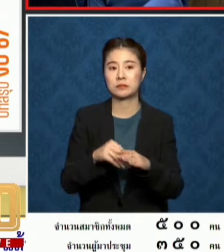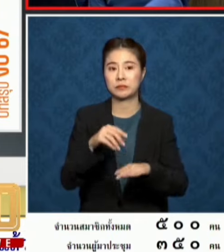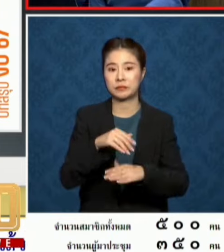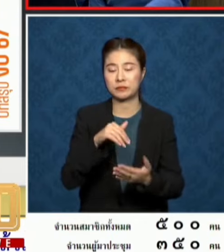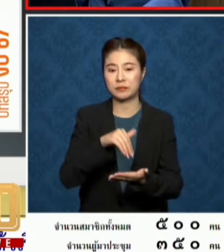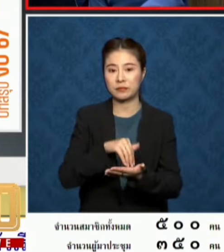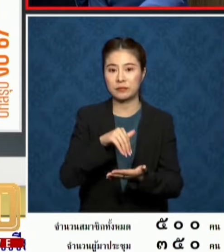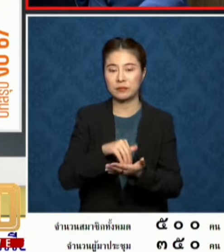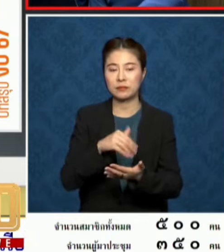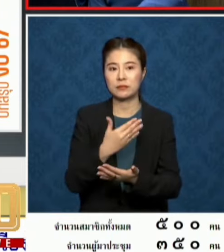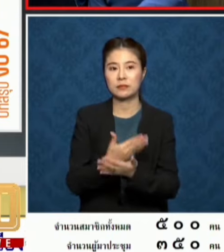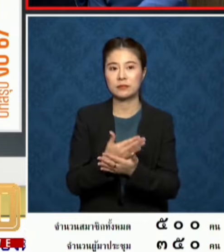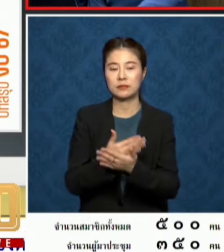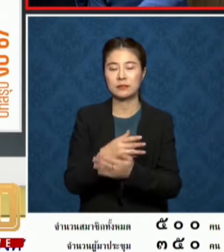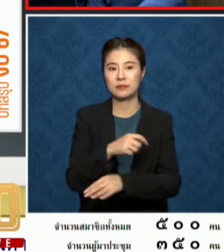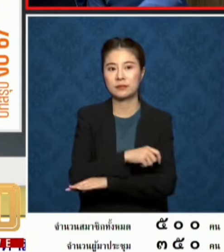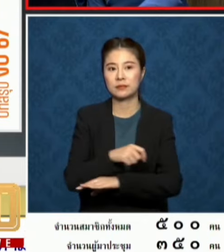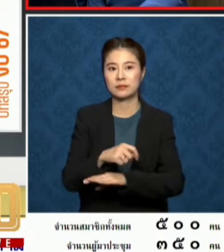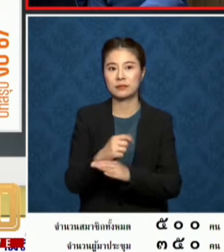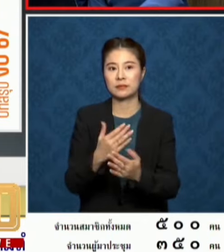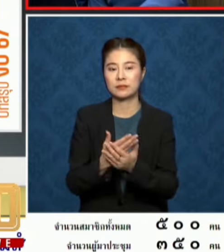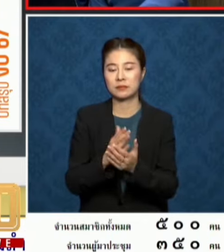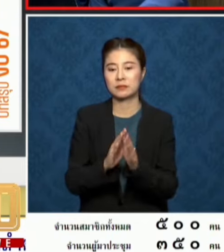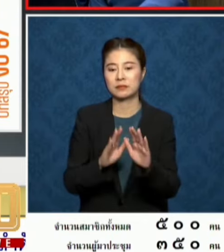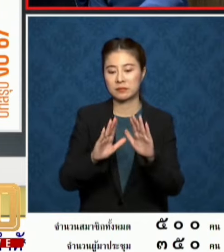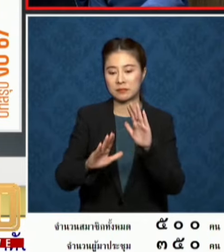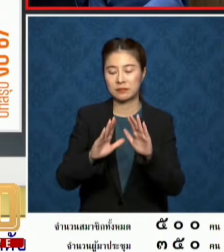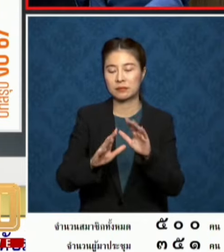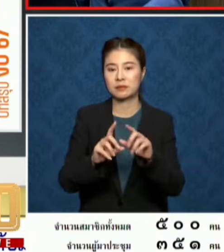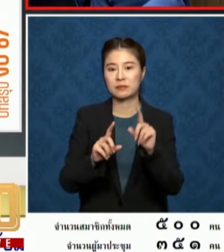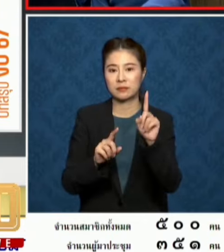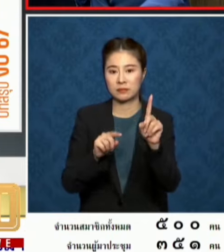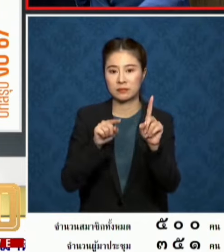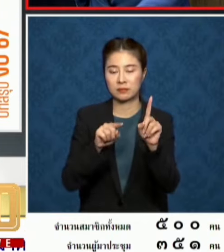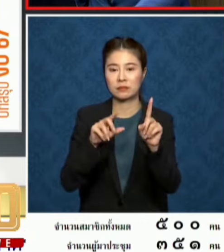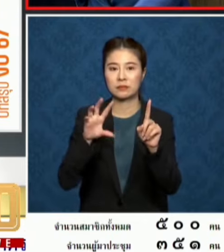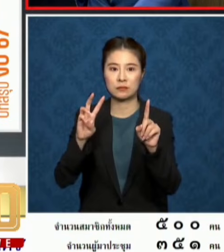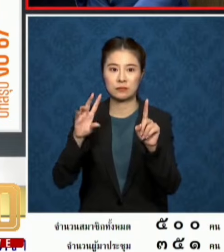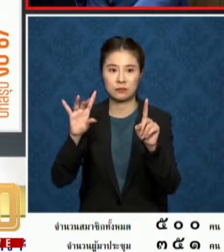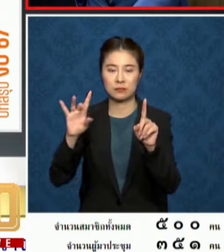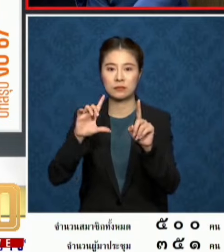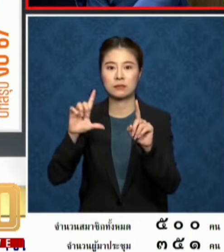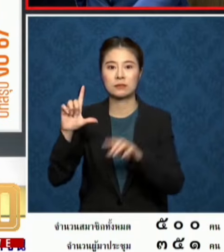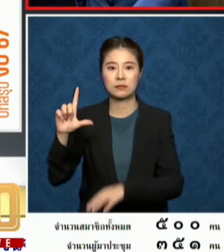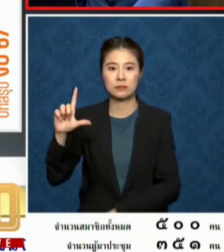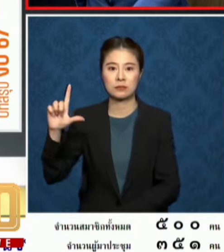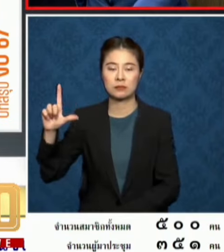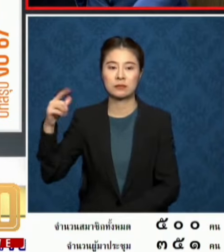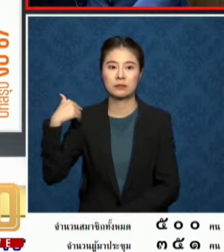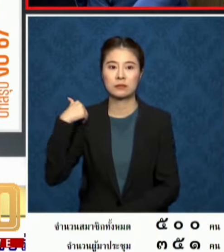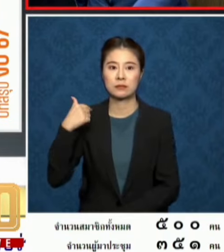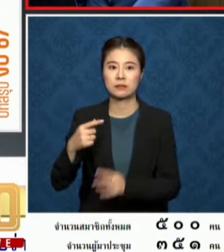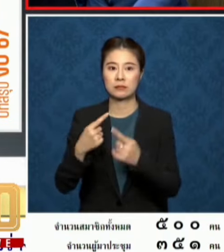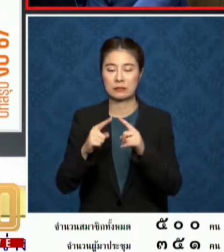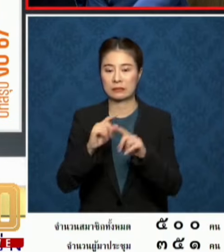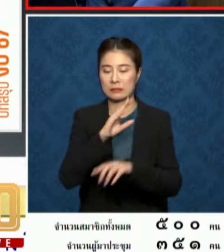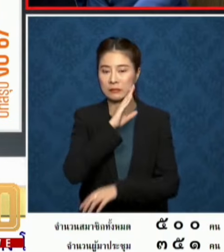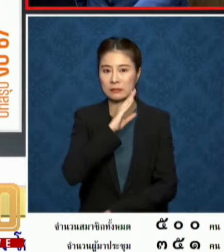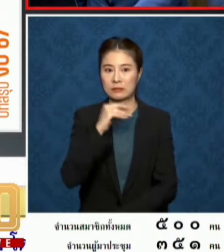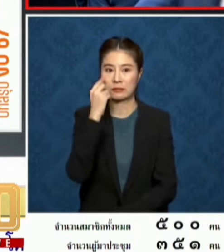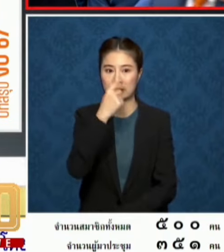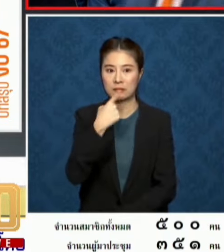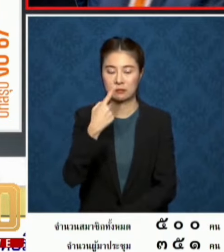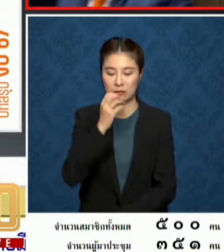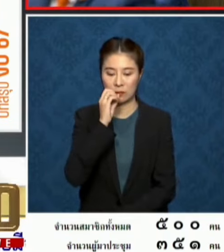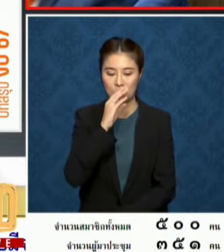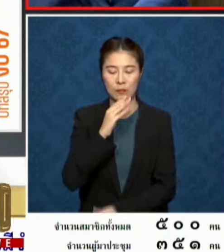ในห้องกรรมาธิการมีมูลค่าไม่ถึงครึ่งหนึ่งก็คือ 1.68 ล้านล้านบาทค่ะท่านประธานดังนั้นถ้ามีใครที่บอกว่